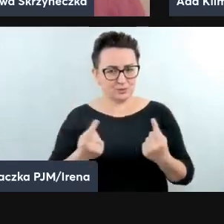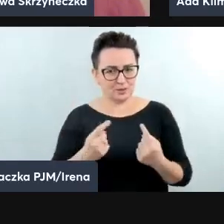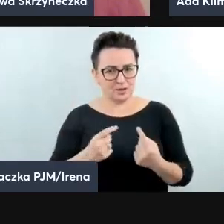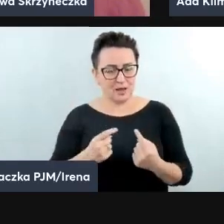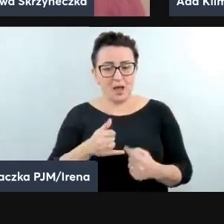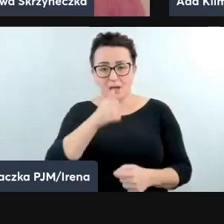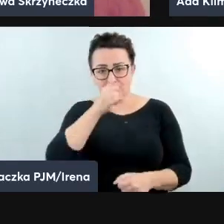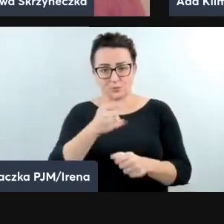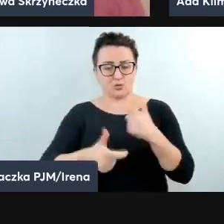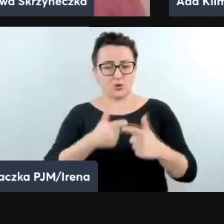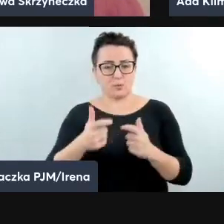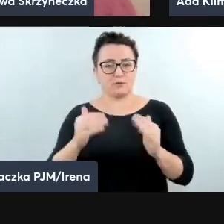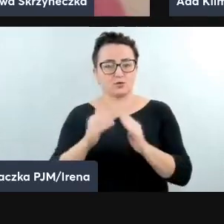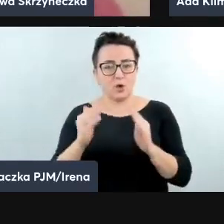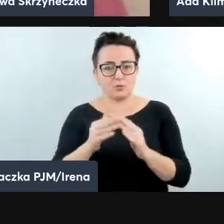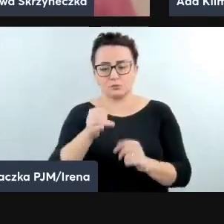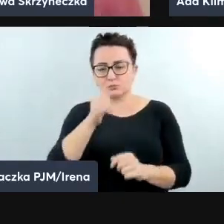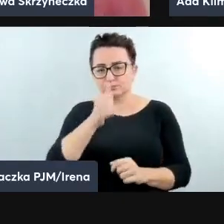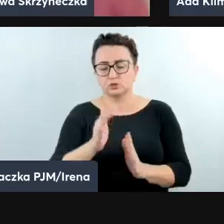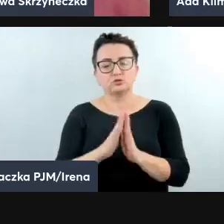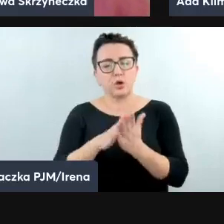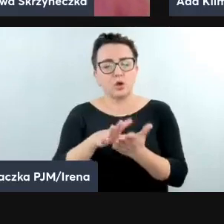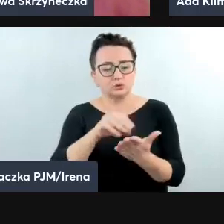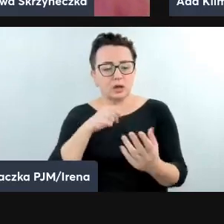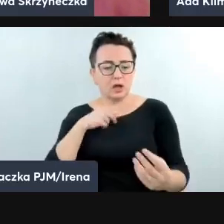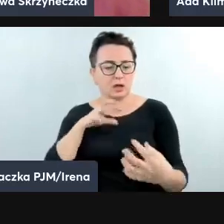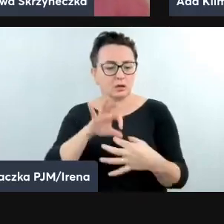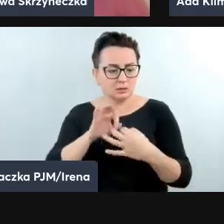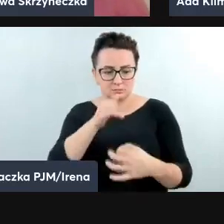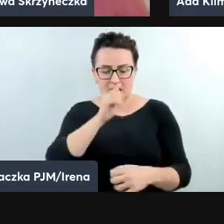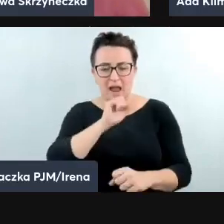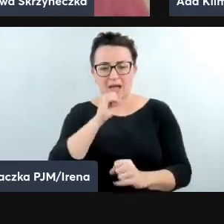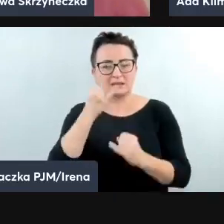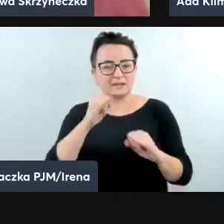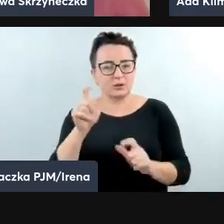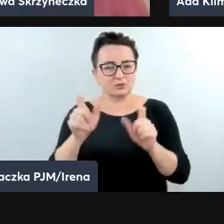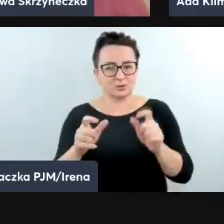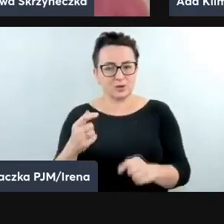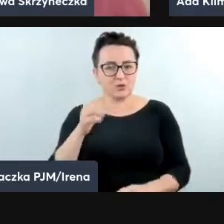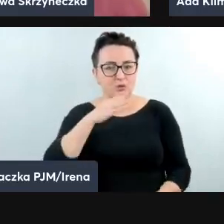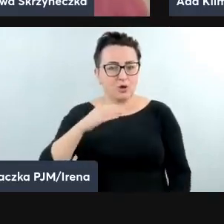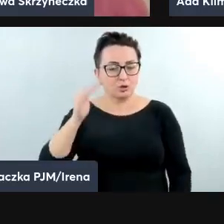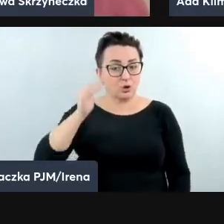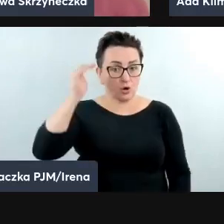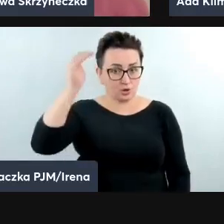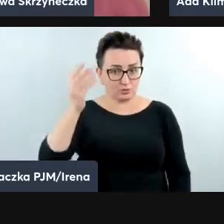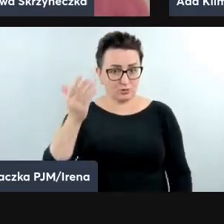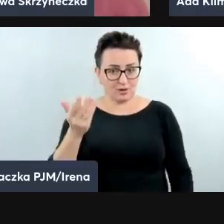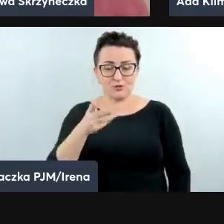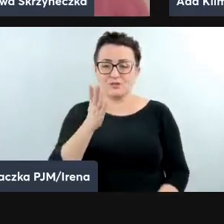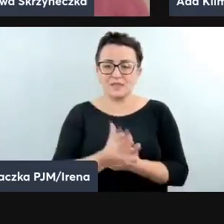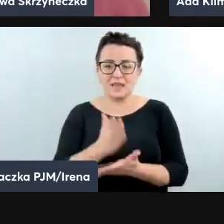żadnym dorosłym, nie? To jakby to dadzą tylko rówieśnicy. Więc ja czasami mówię, że nawet średnia lekcja, powiedzmy, może być